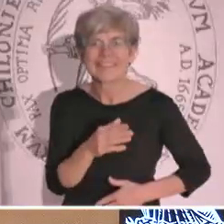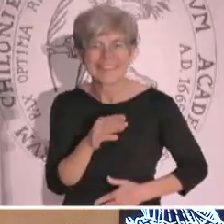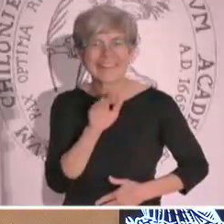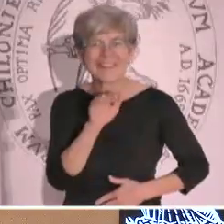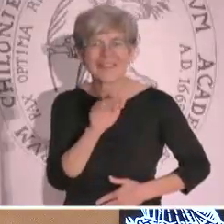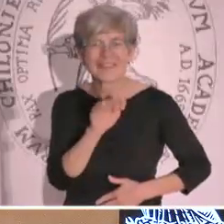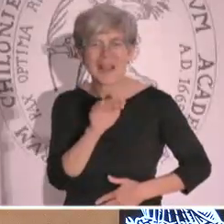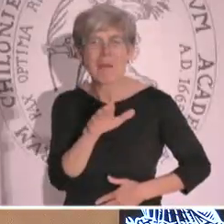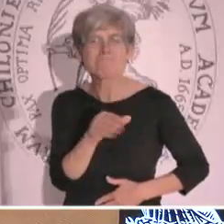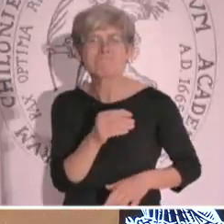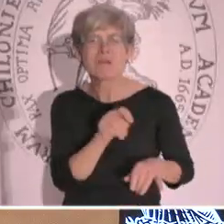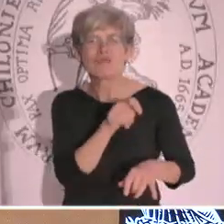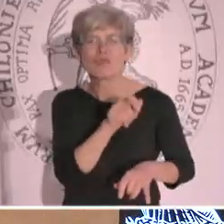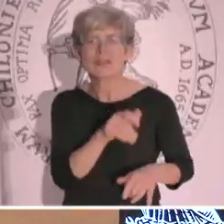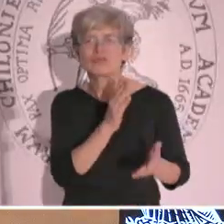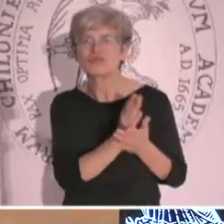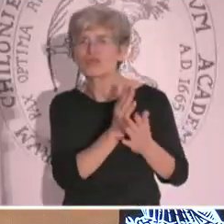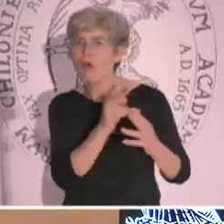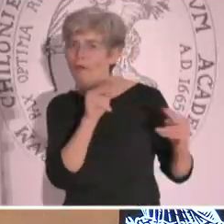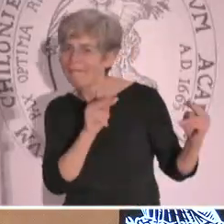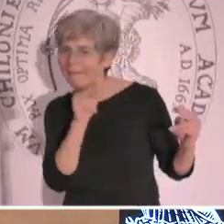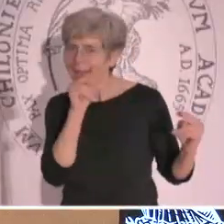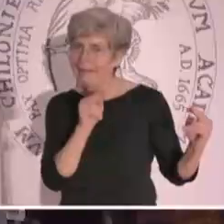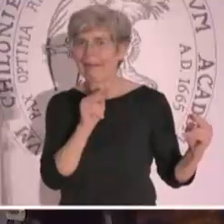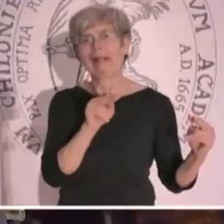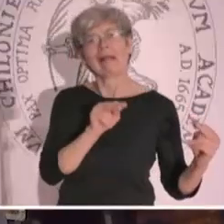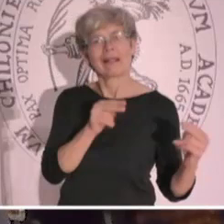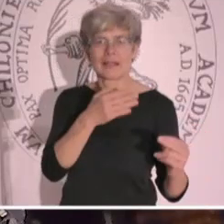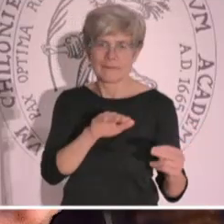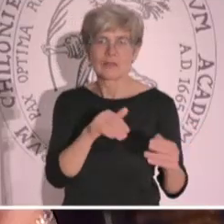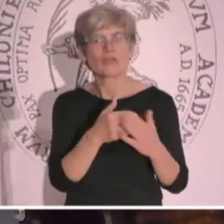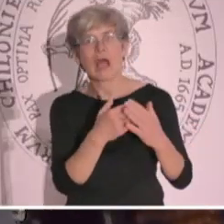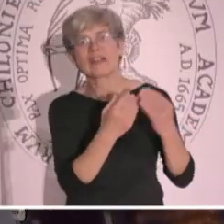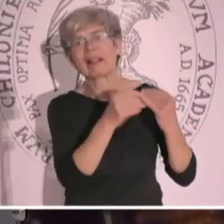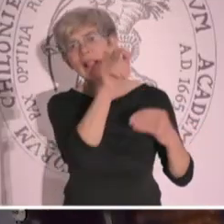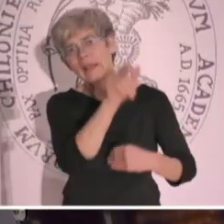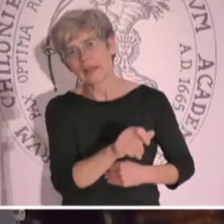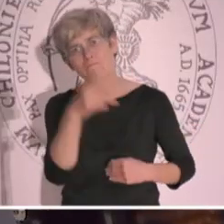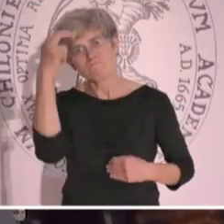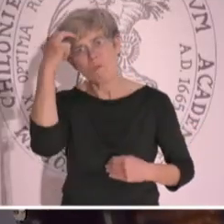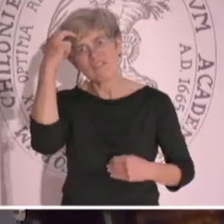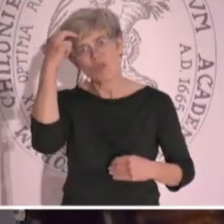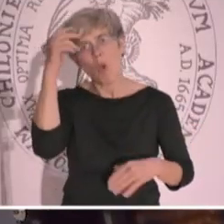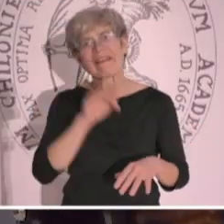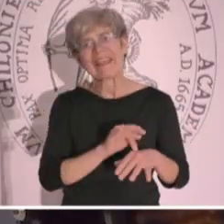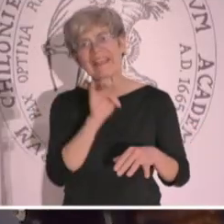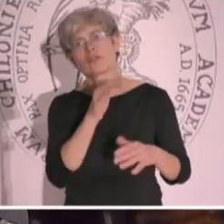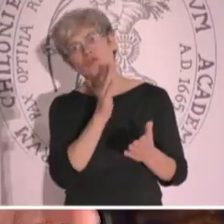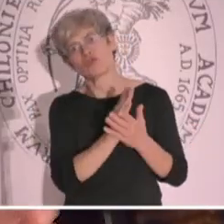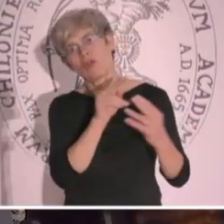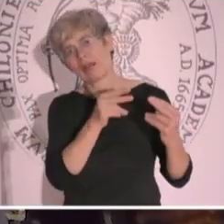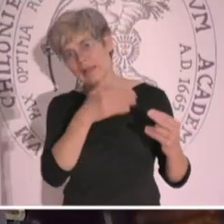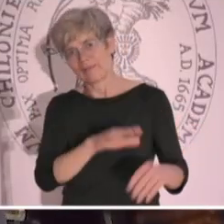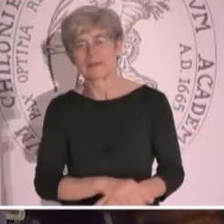schon kennenlernen konnten und natürlich auch Ihre zukünftigen Lehrerinnen, Lehrenden und die ProfessorInnen,